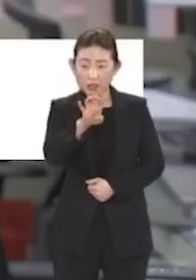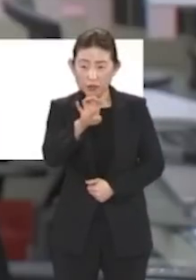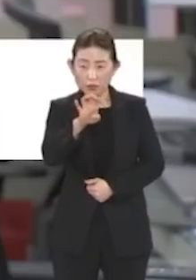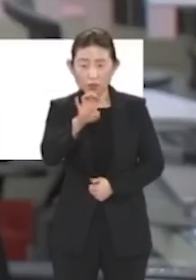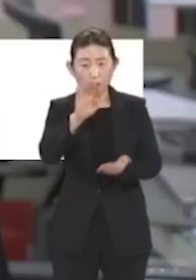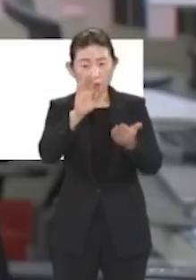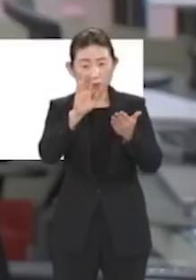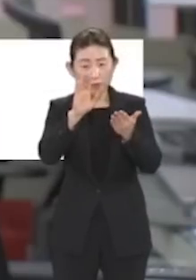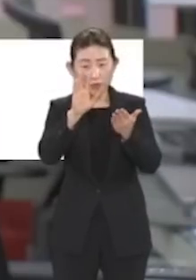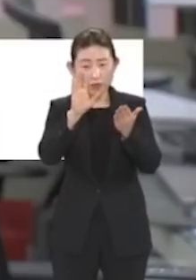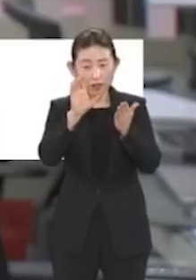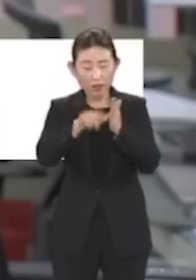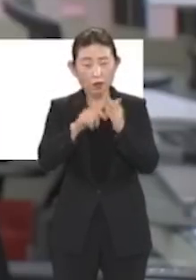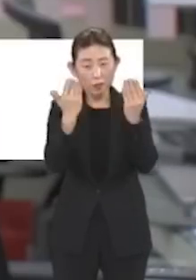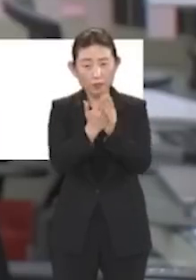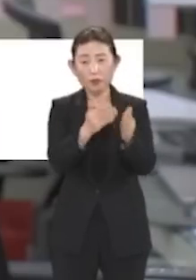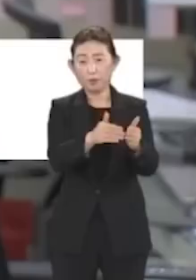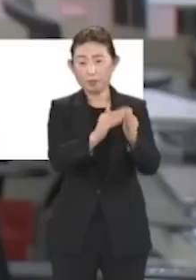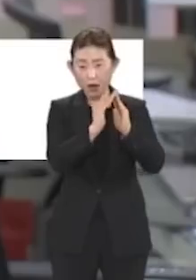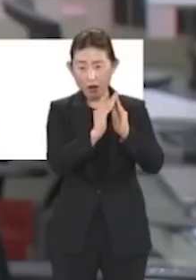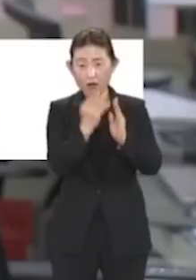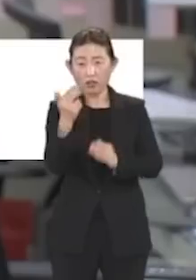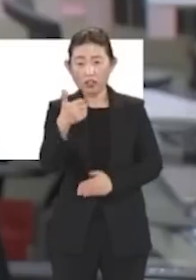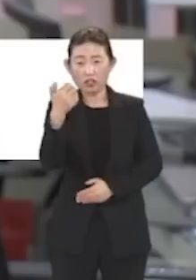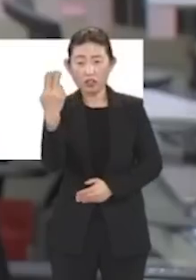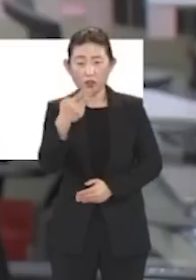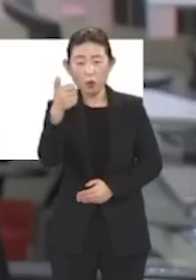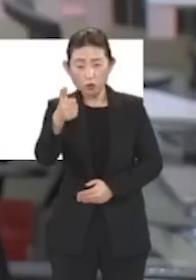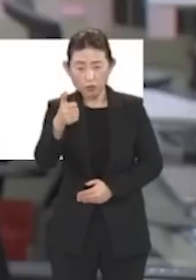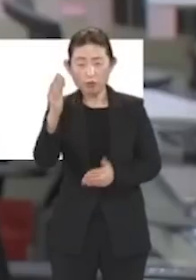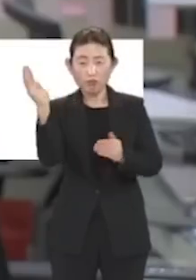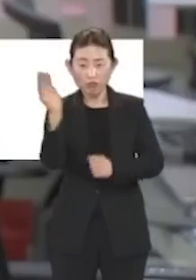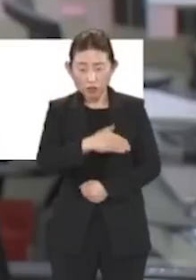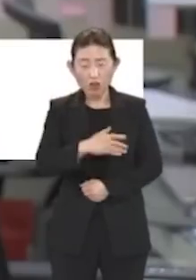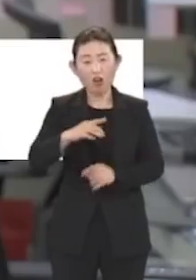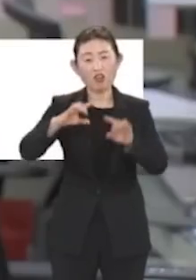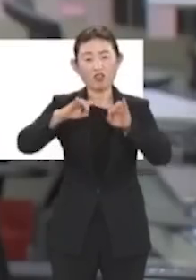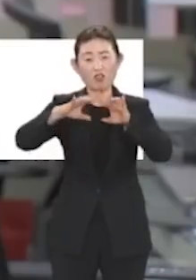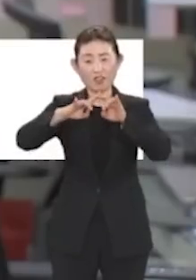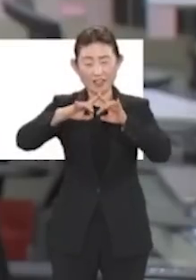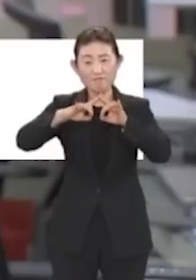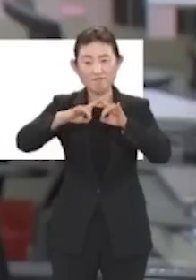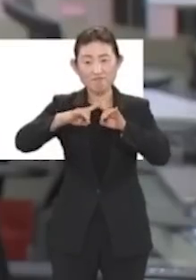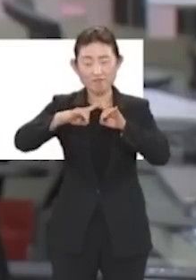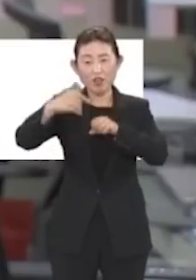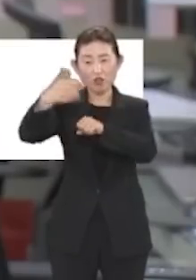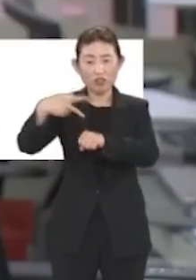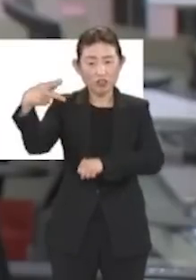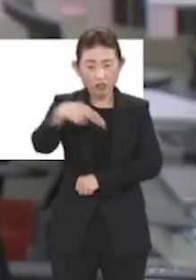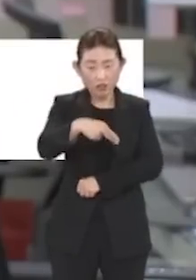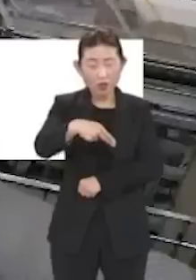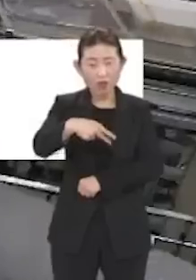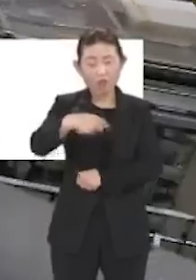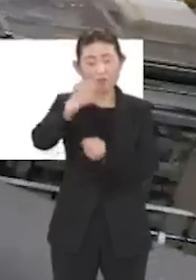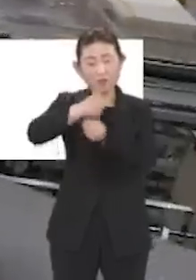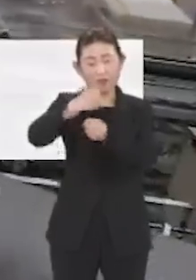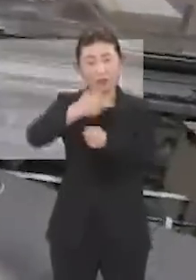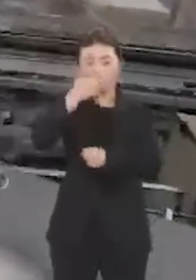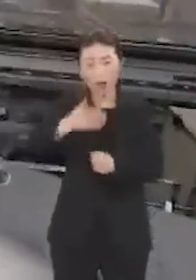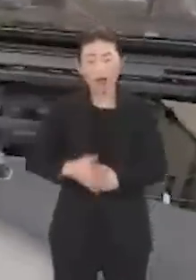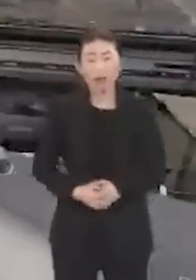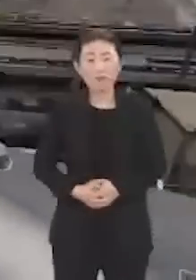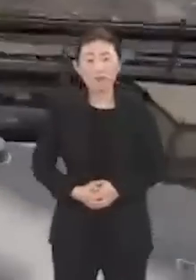말 정도의 이제 완공을 하면 2050년에는 정기 생산하는 것을